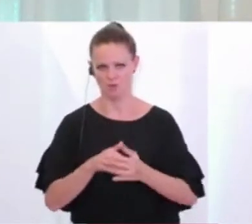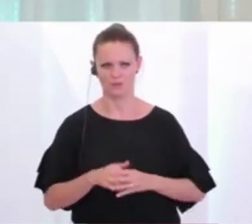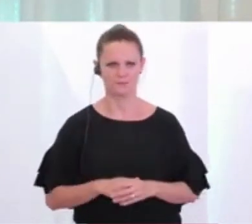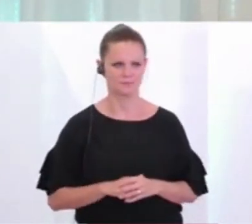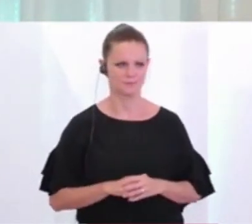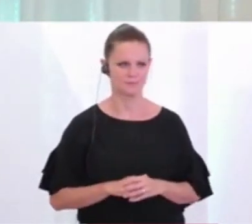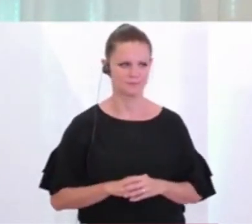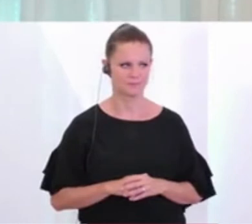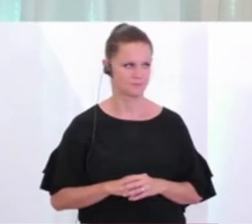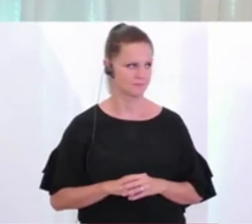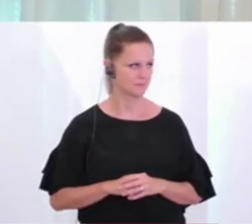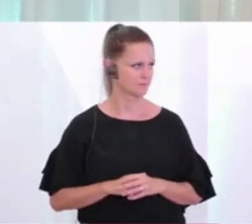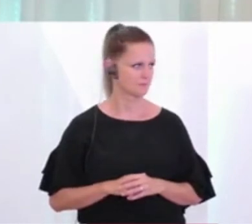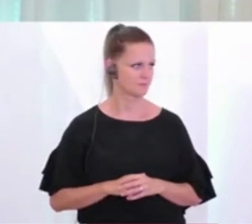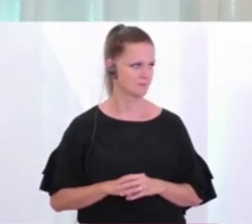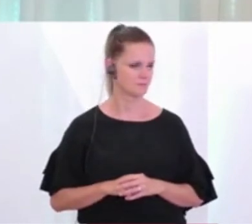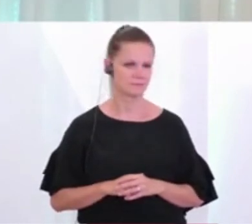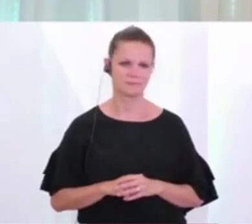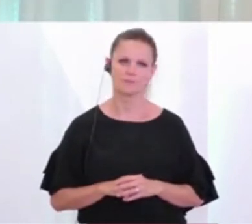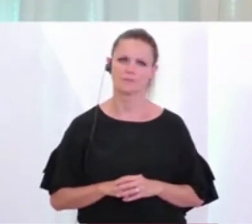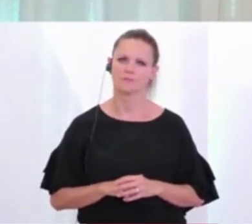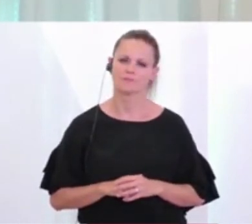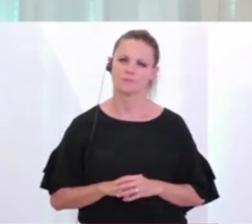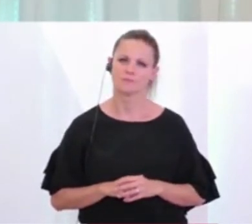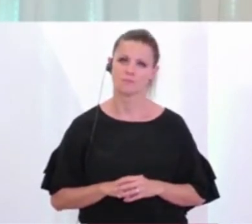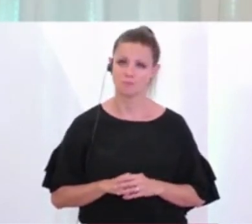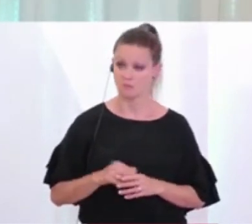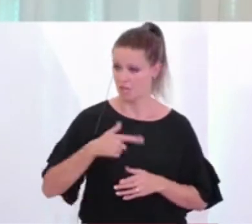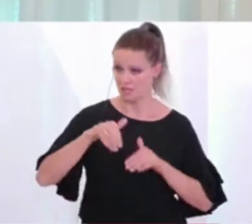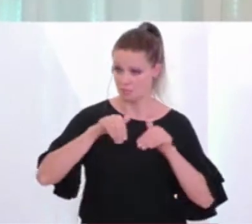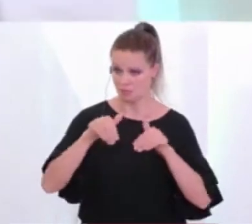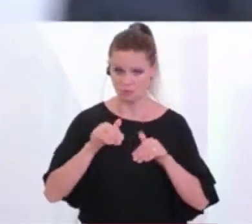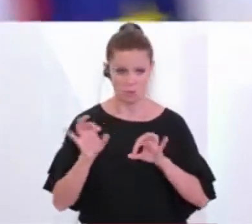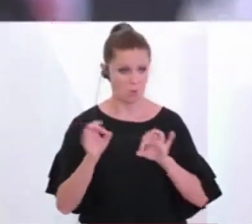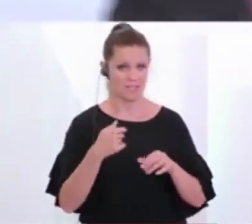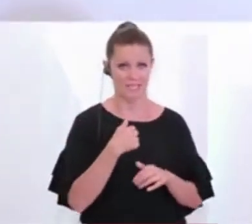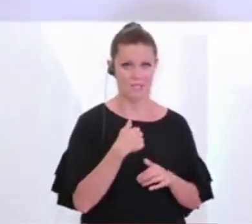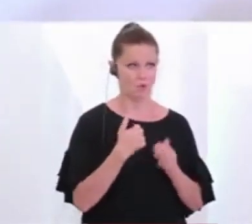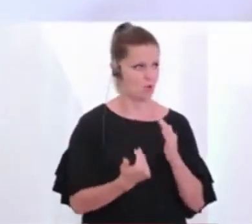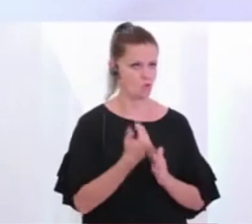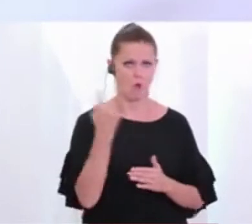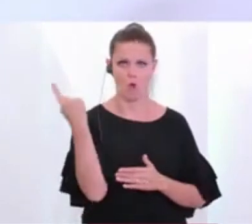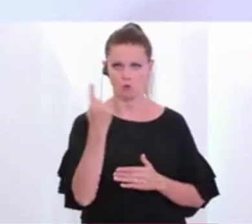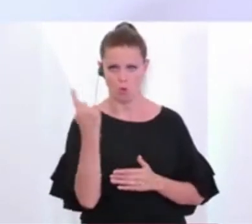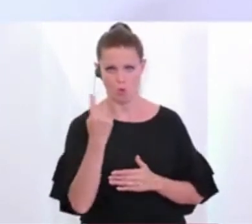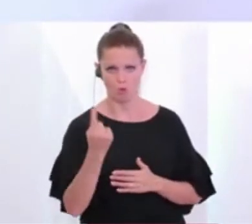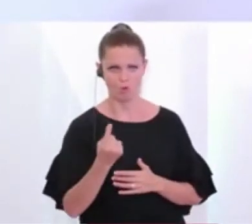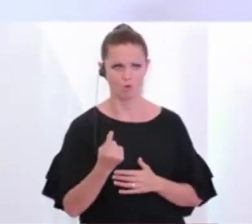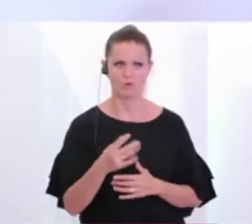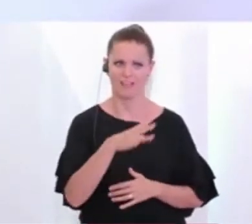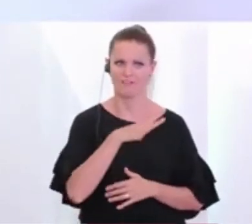Also weder der Innenminister noch ich, wir lassen uns jetzt durch die neuen Drohungen und die neue